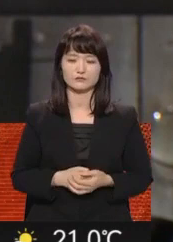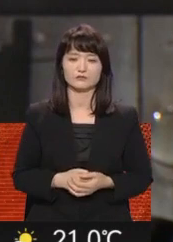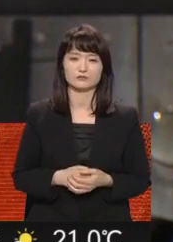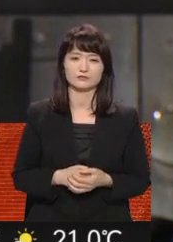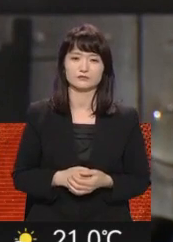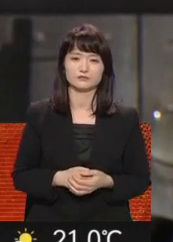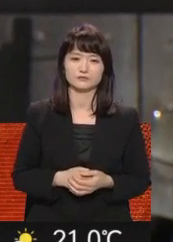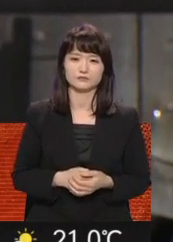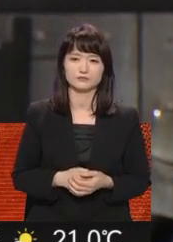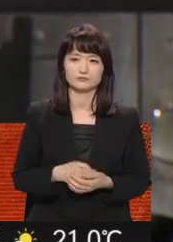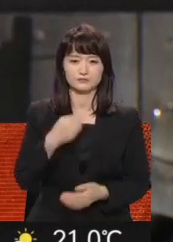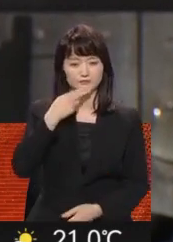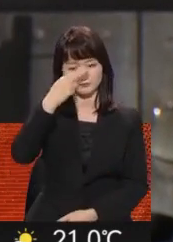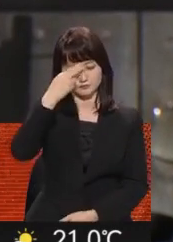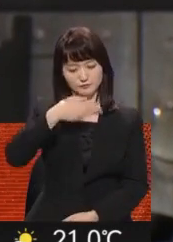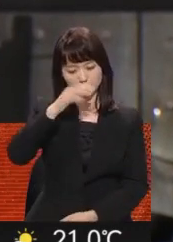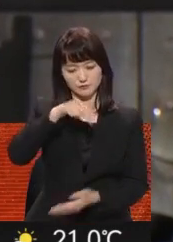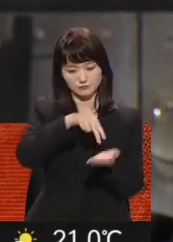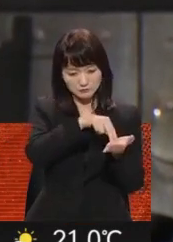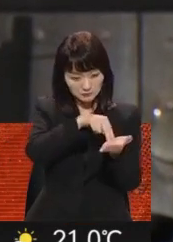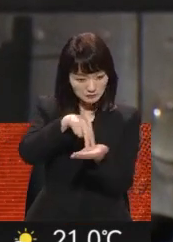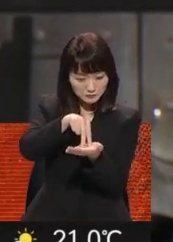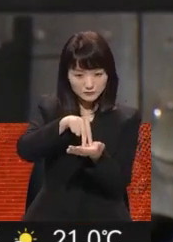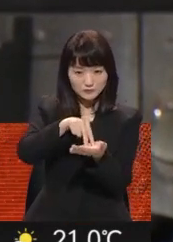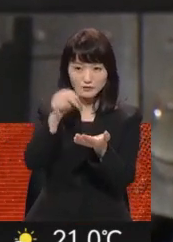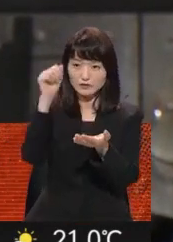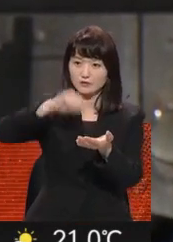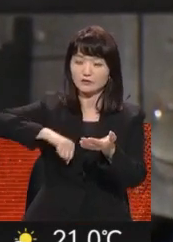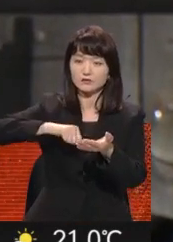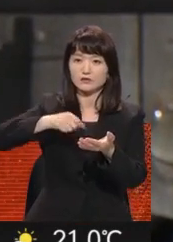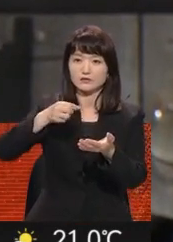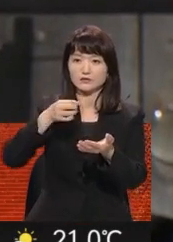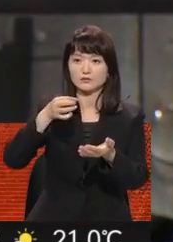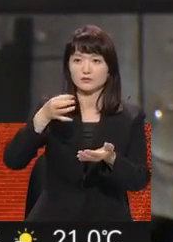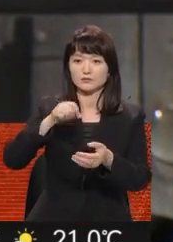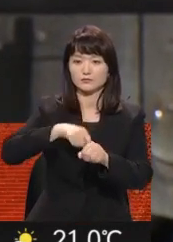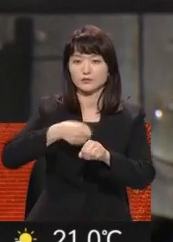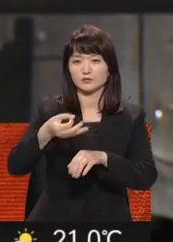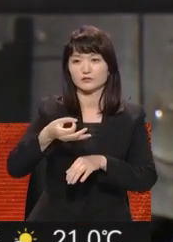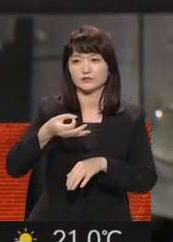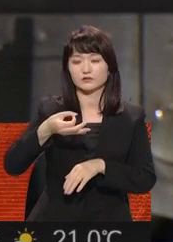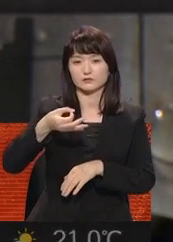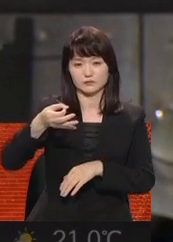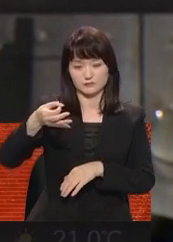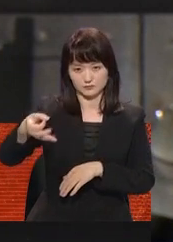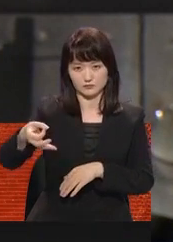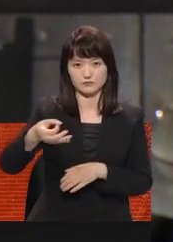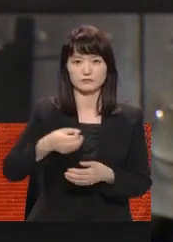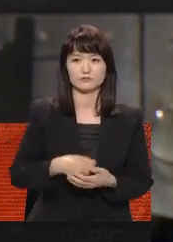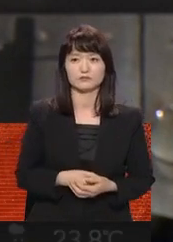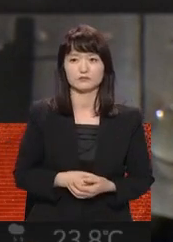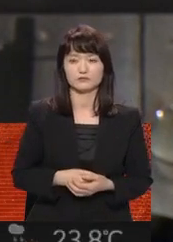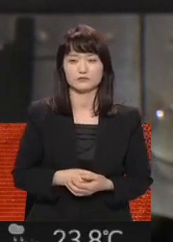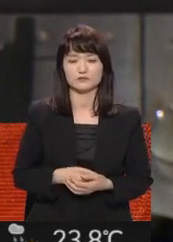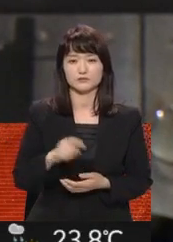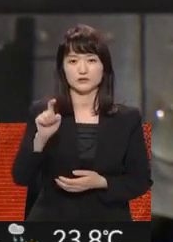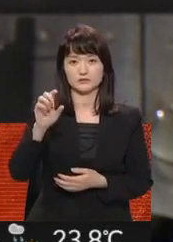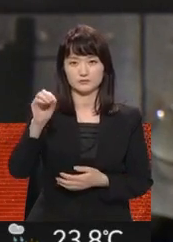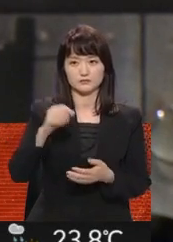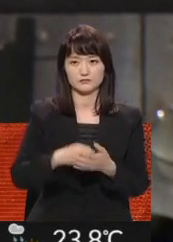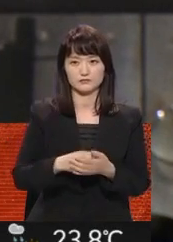있고요 음주운전을 했을 때 범칙금을 받습니다 10만원 범칙금이 될 수가 있고요 측정 부르고 나면